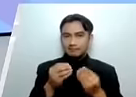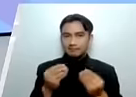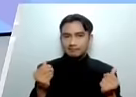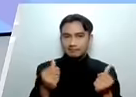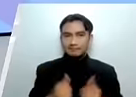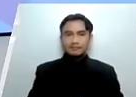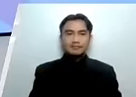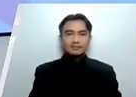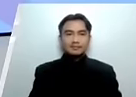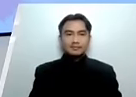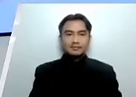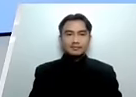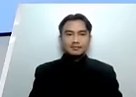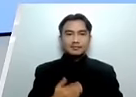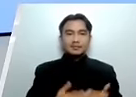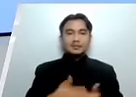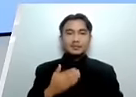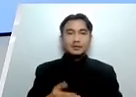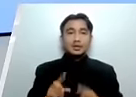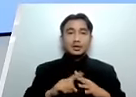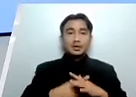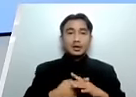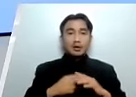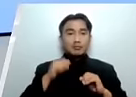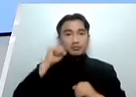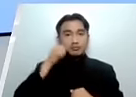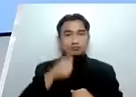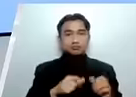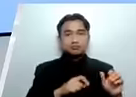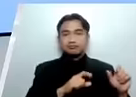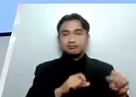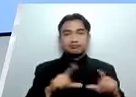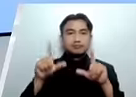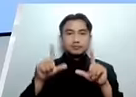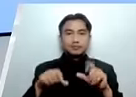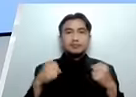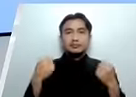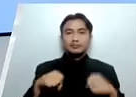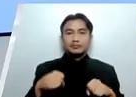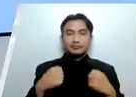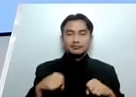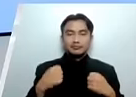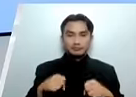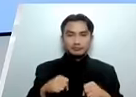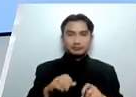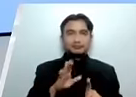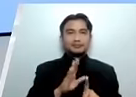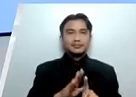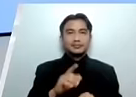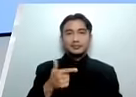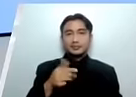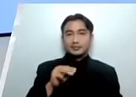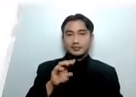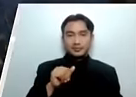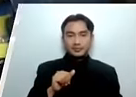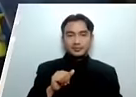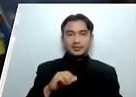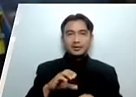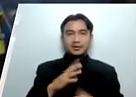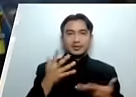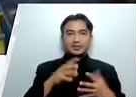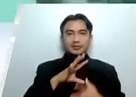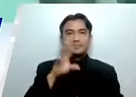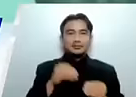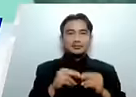Streaming na simula bukas ang kauna-unahang sports podcast ng GMA Integrated News, ang Game On. Game